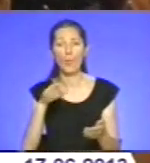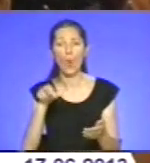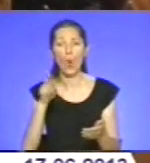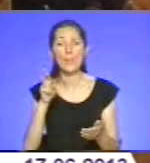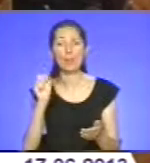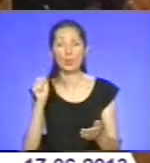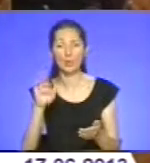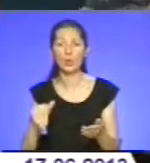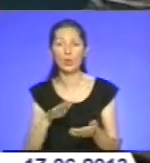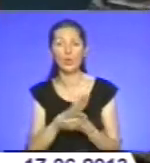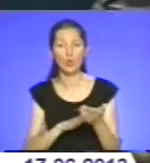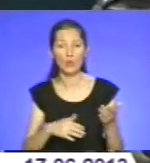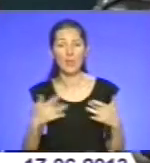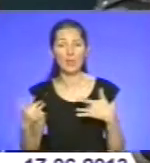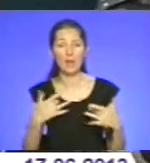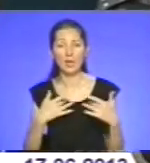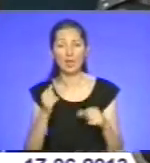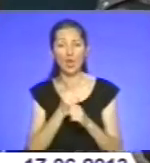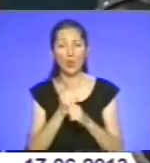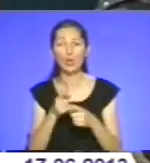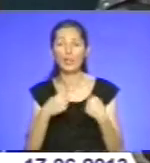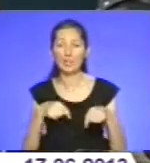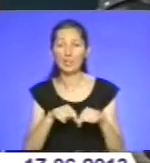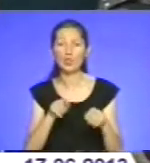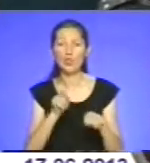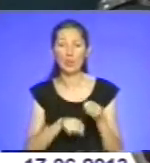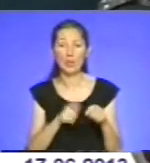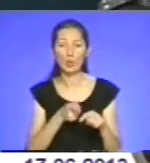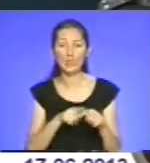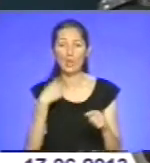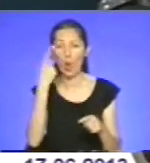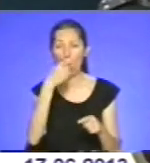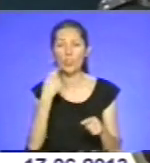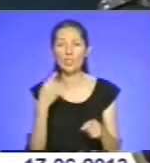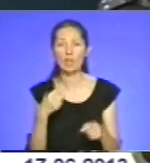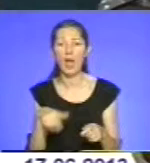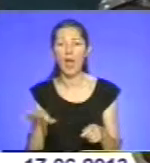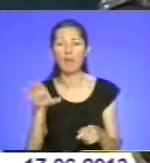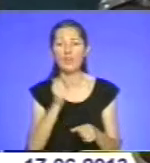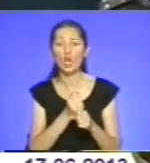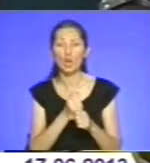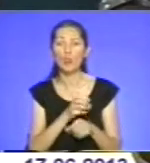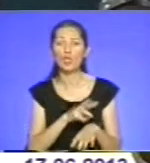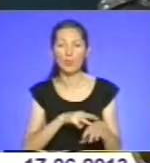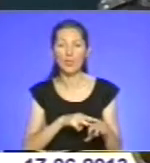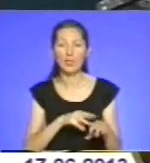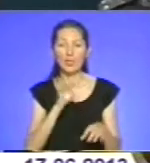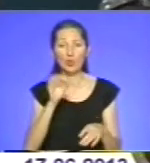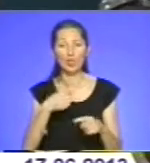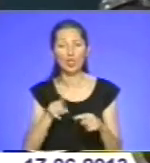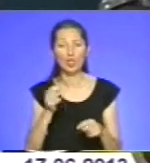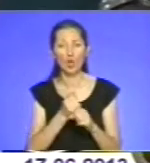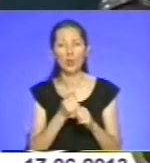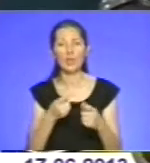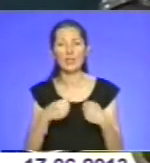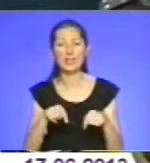театрі. Робота дільничного інспектора – це обличчя усієї роботи міліції. Я скажу більше. Робота дільничного інспектора